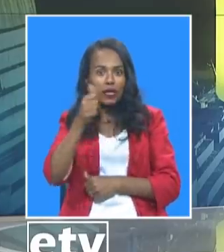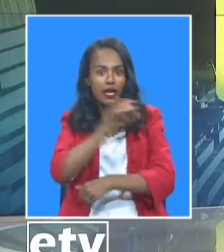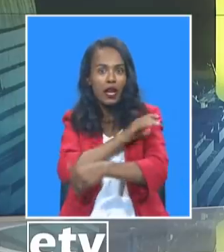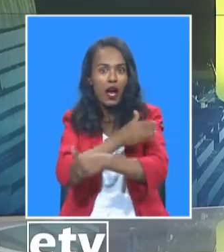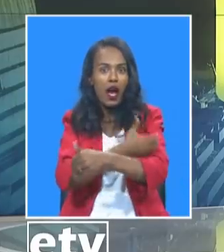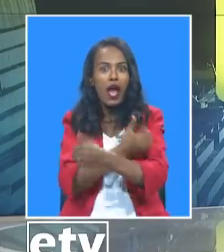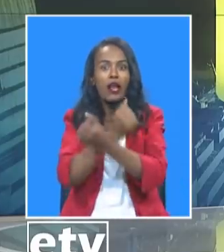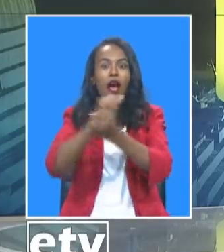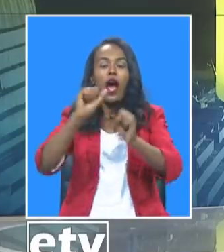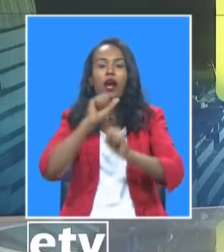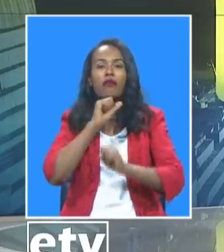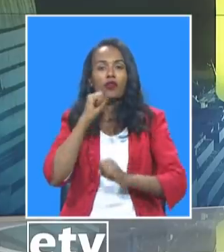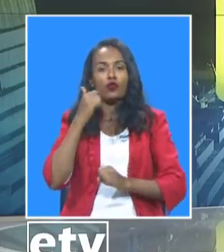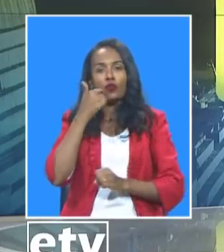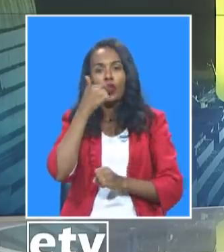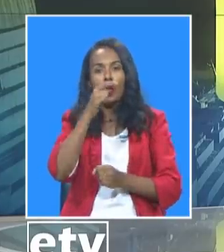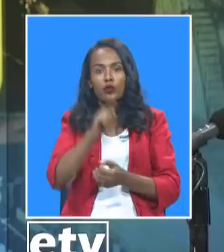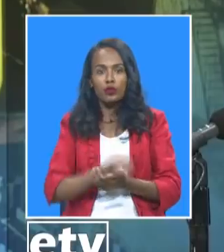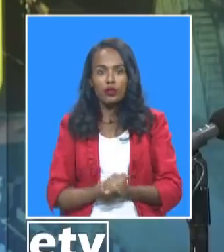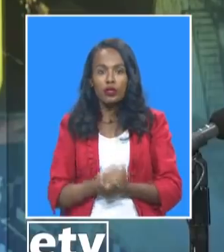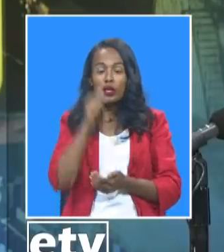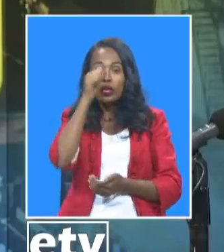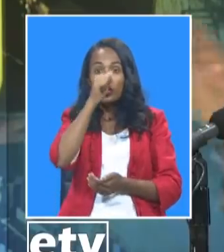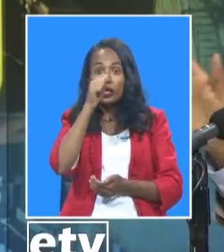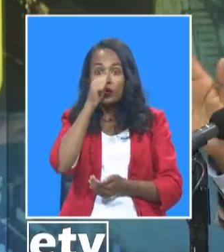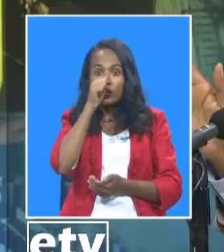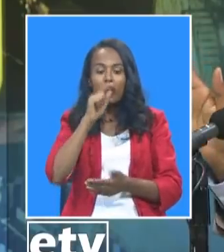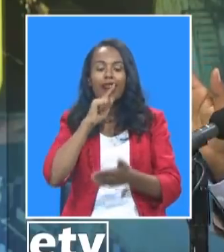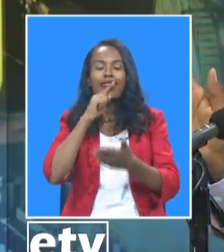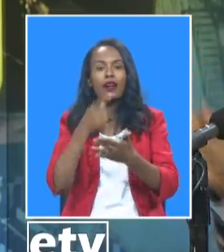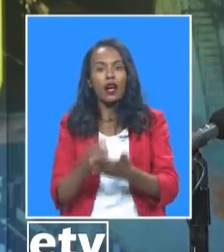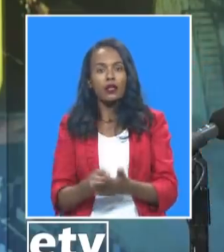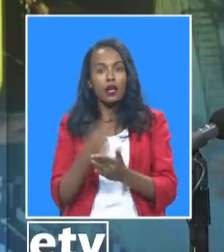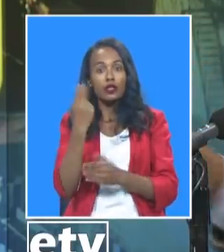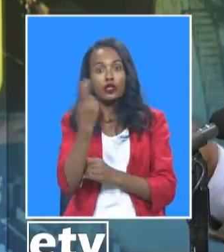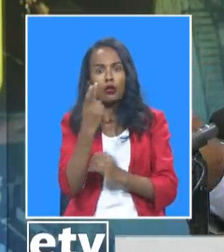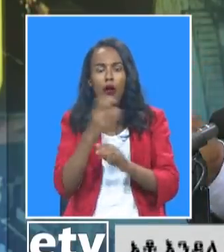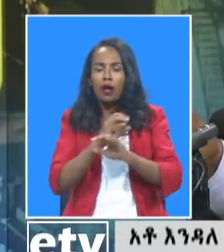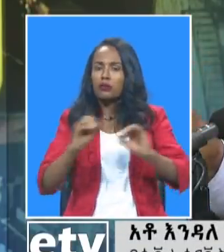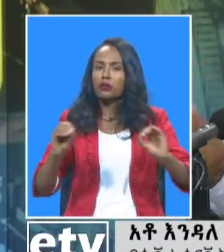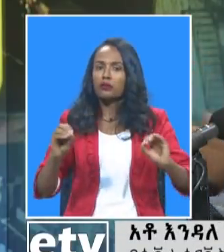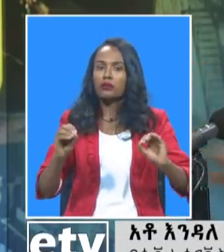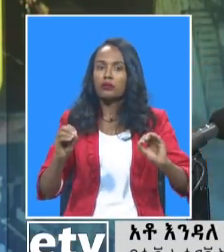ኃይል አይፈቱም ነው ያሉት። ኢትዮጵያ ኦልሬዲ ታረጋግጣለች ጥቅሟን፣ ምንም